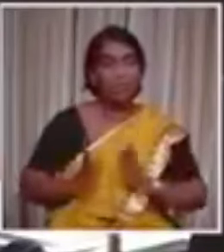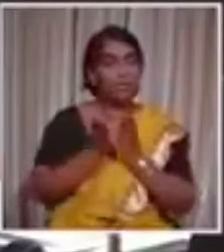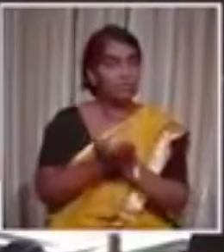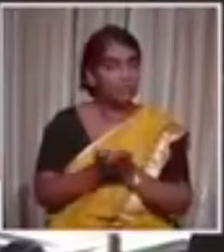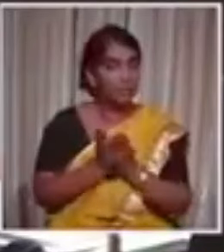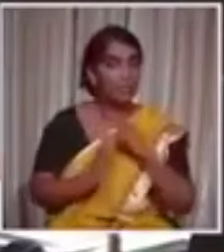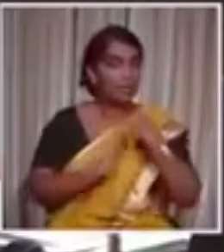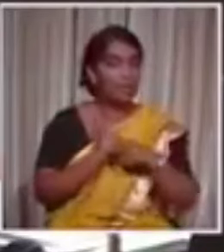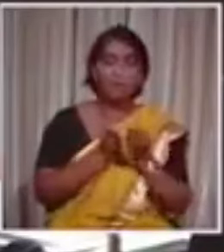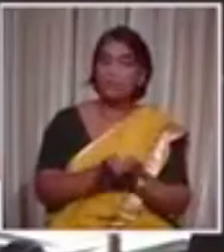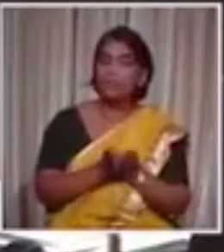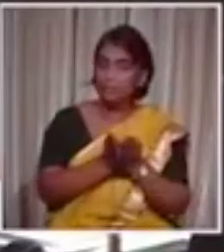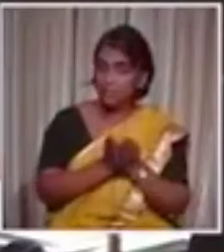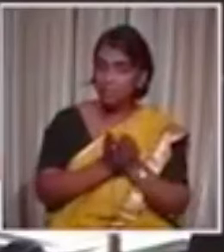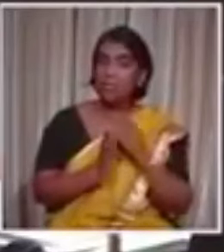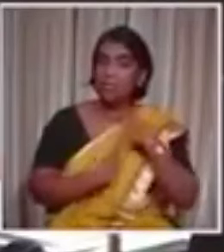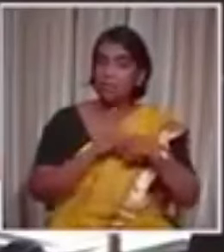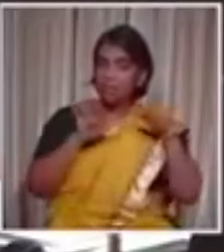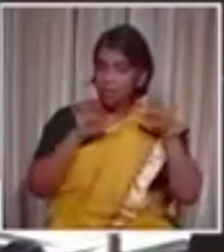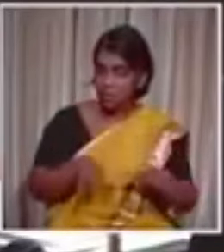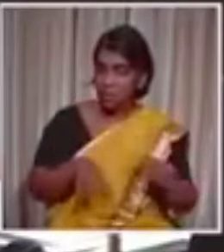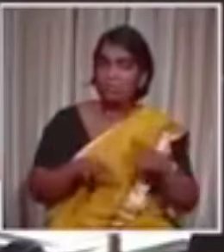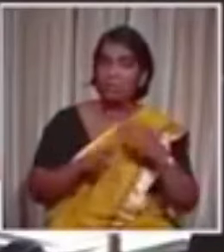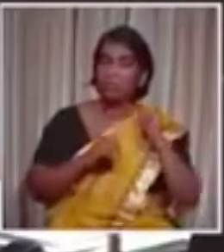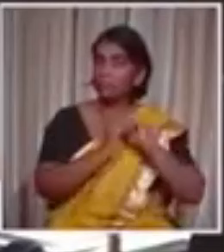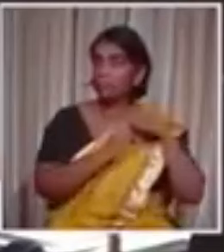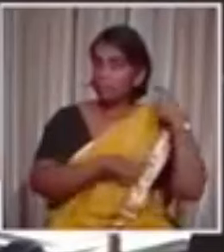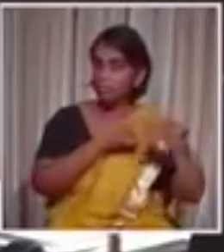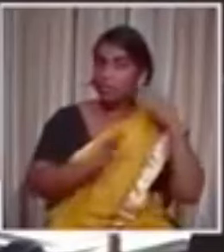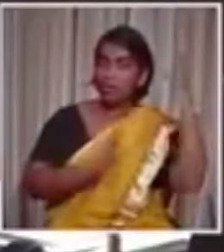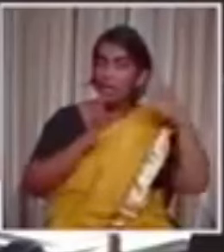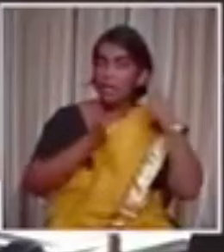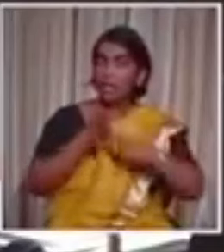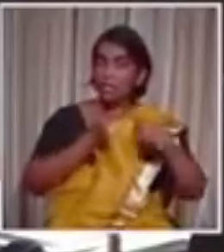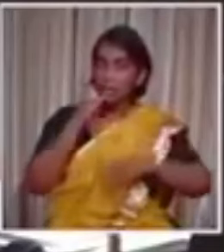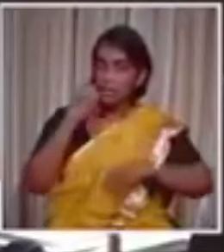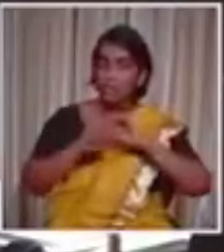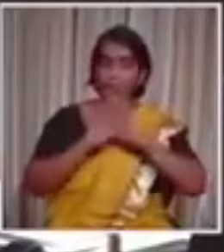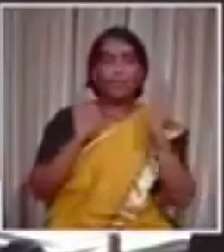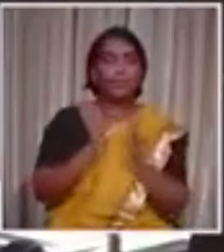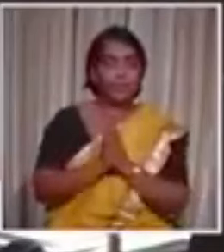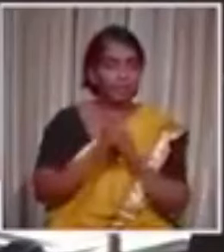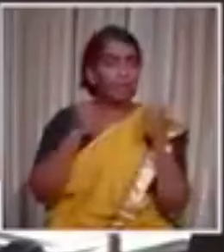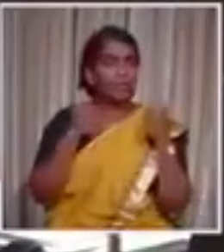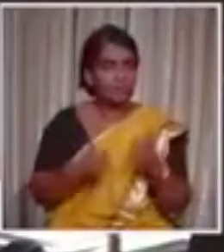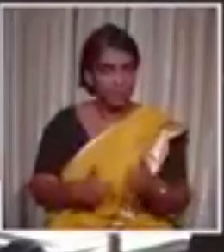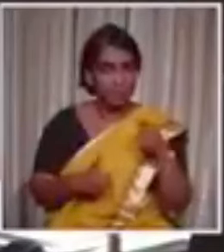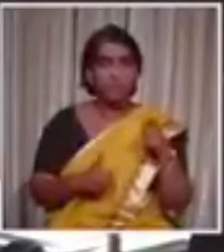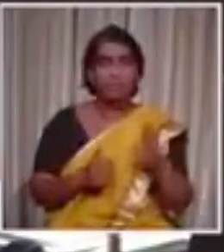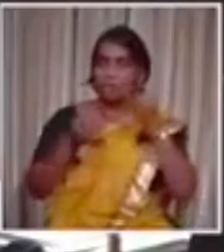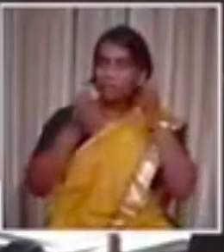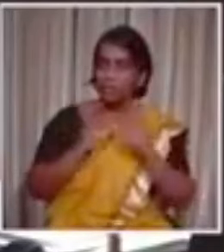රටේ සම්පත්, අපේ රටේ පිහිටීම්, අපේ රටේ ශිෂ්ටාචාරය, ලෝක දේශපාලනය මේ සියල්ල ඉතා හොඳින්